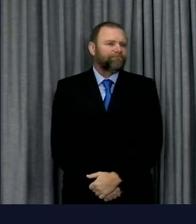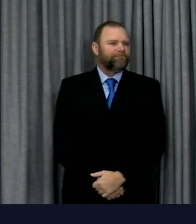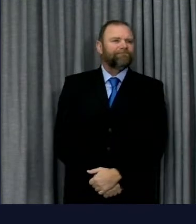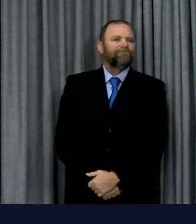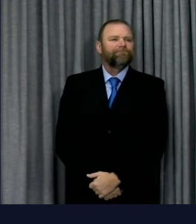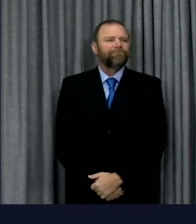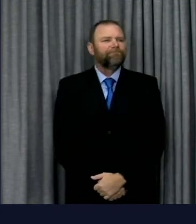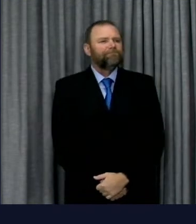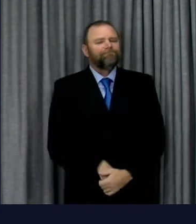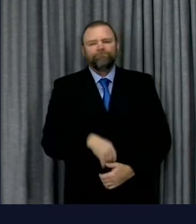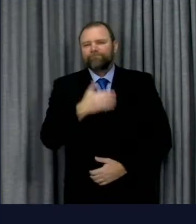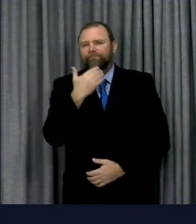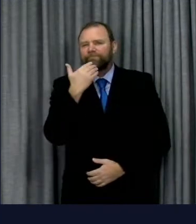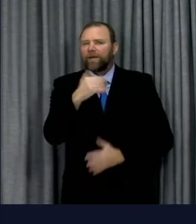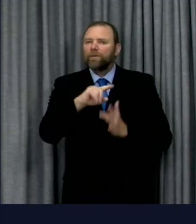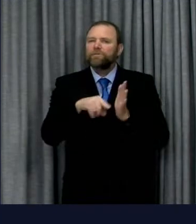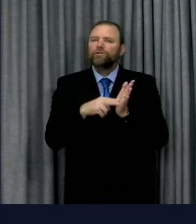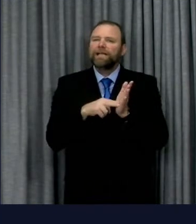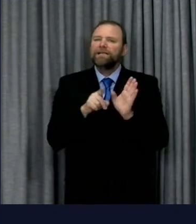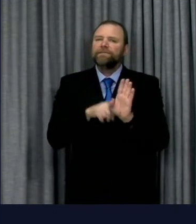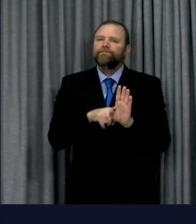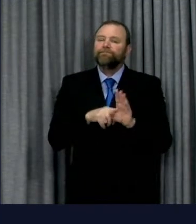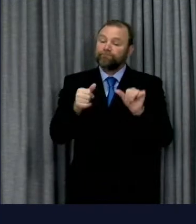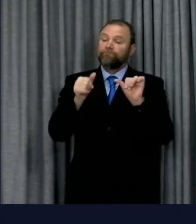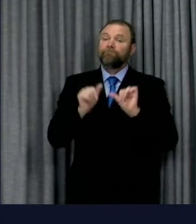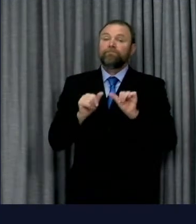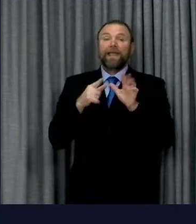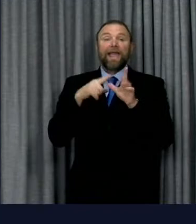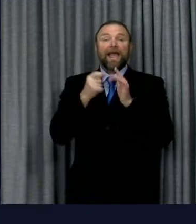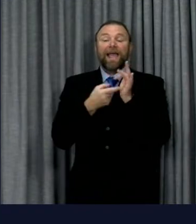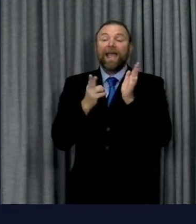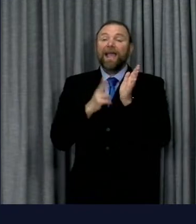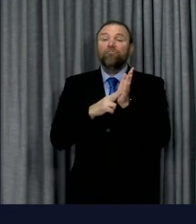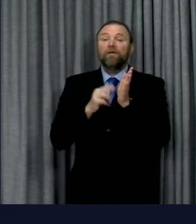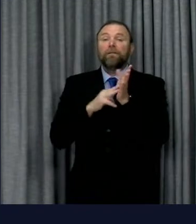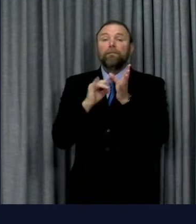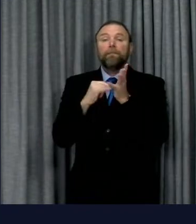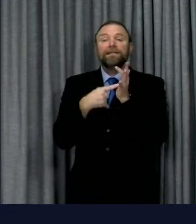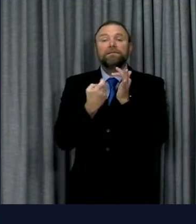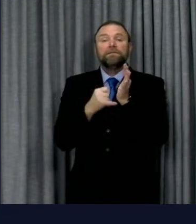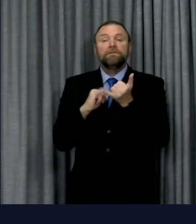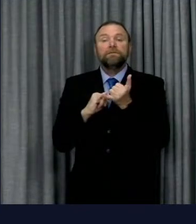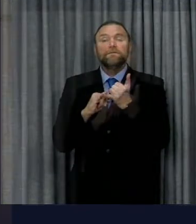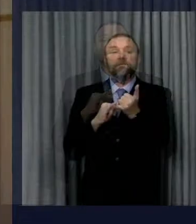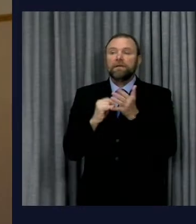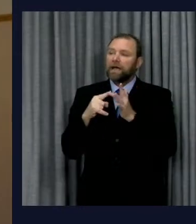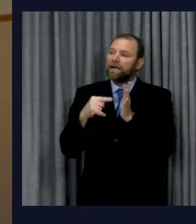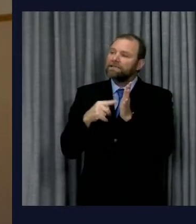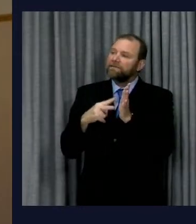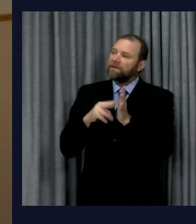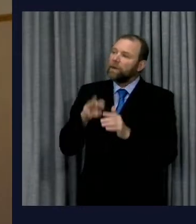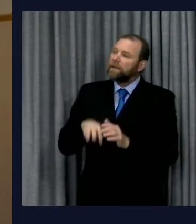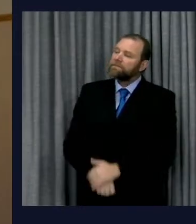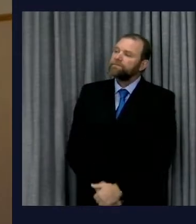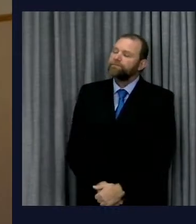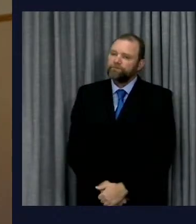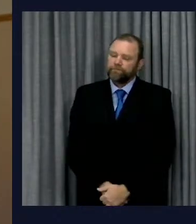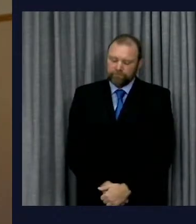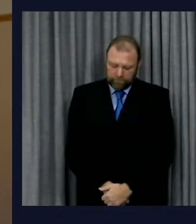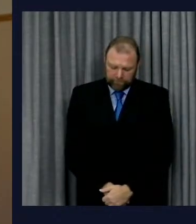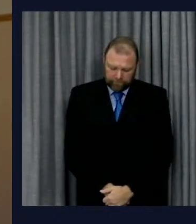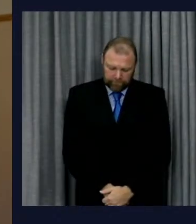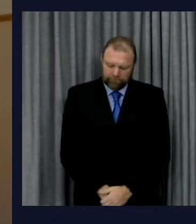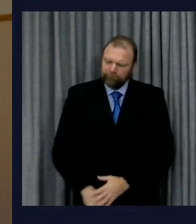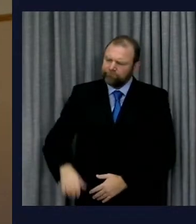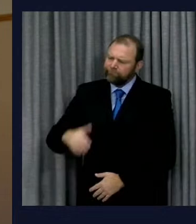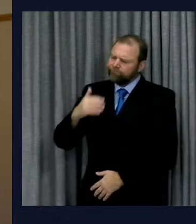Jenny, thank you very much indeed. Over to Adrian Masters at ITV Wales. Thank you, First Minister. The Prime Minister says he doesn't